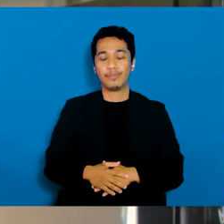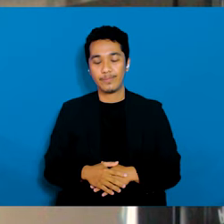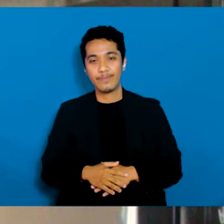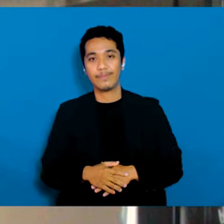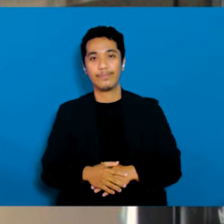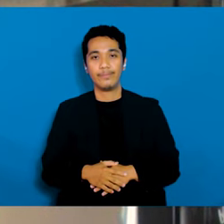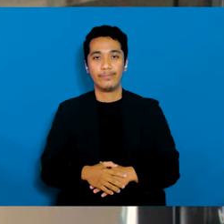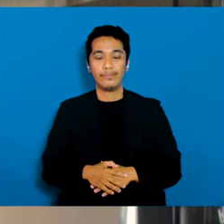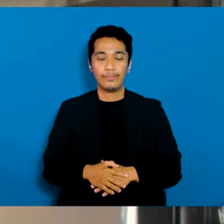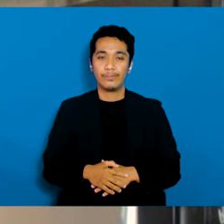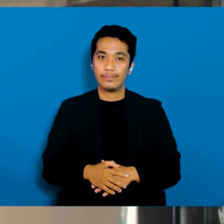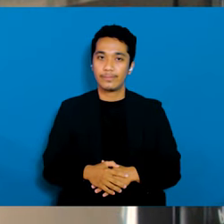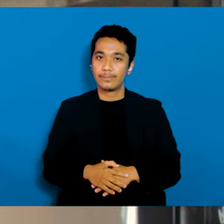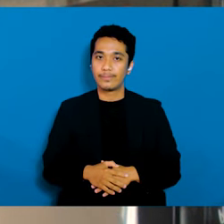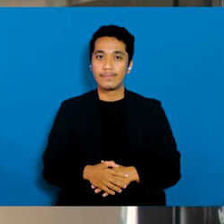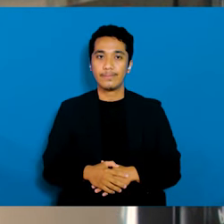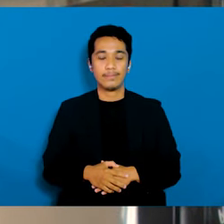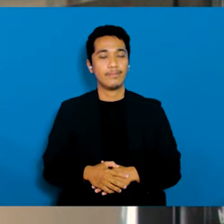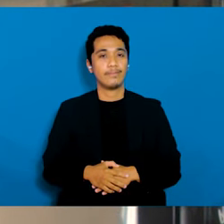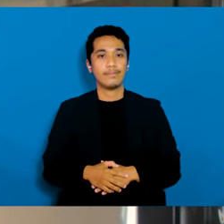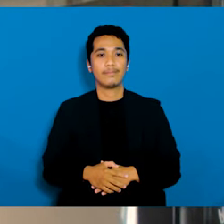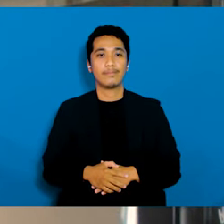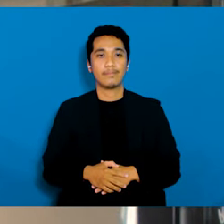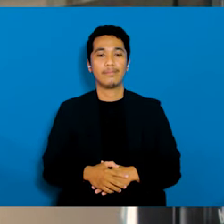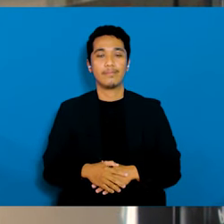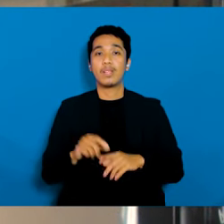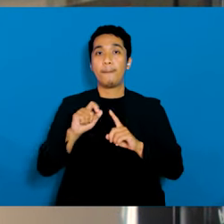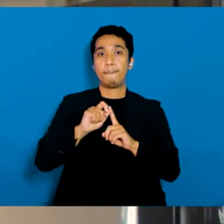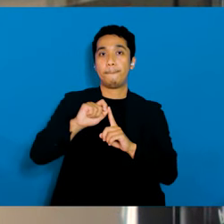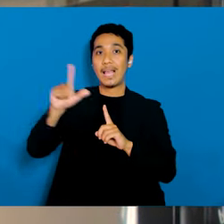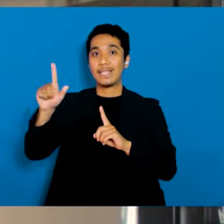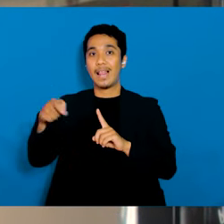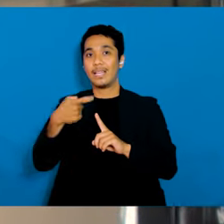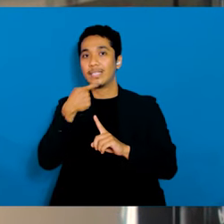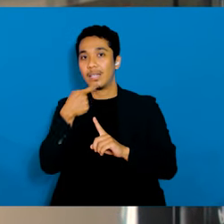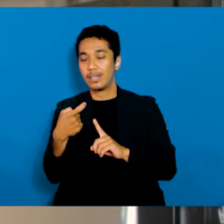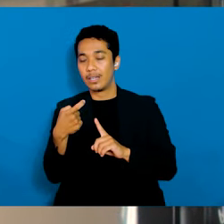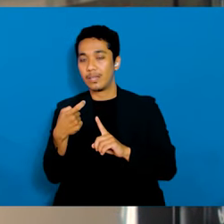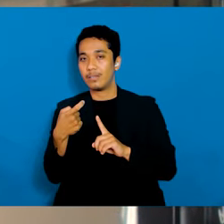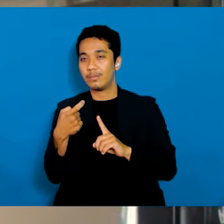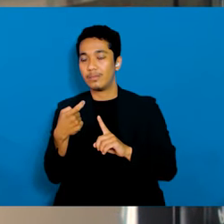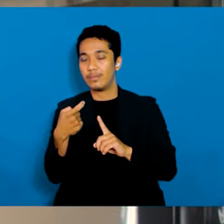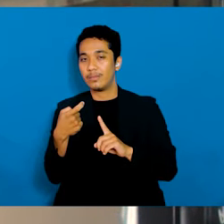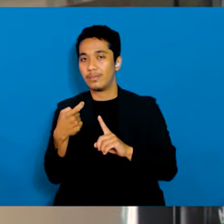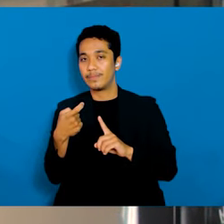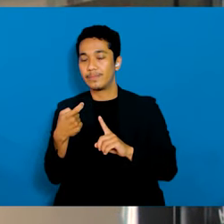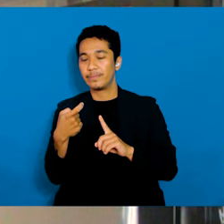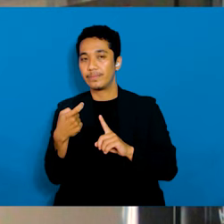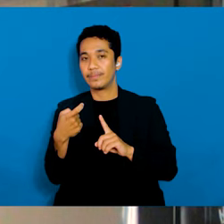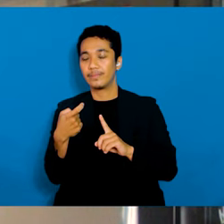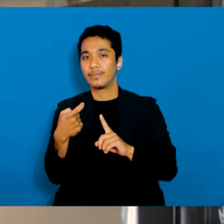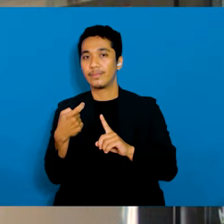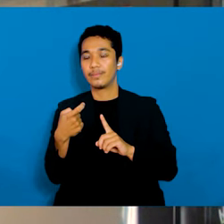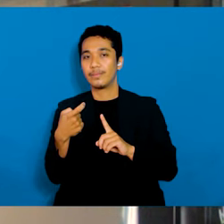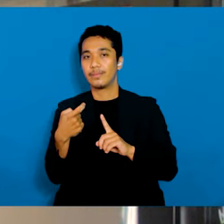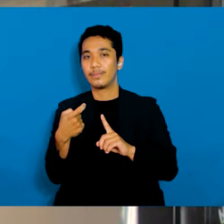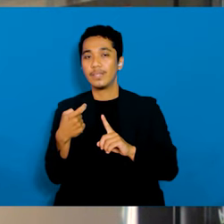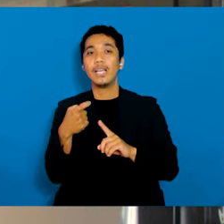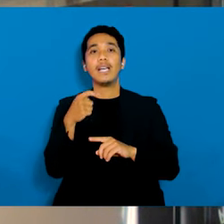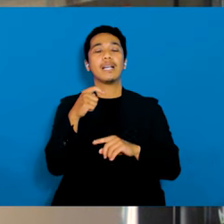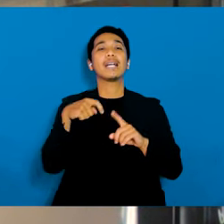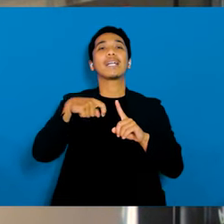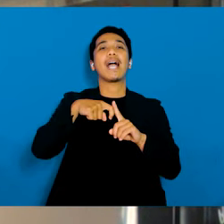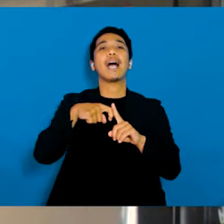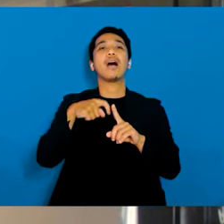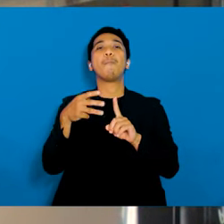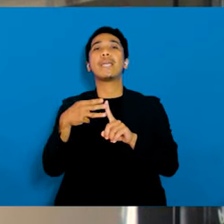situ. Nah, kemudian juga apa namanya pasal terkait dengan ini apa